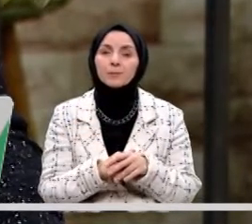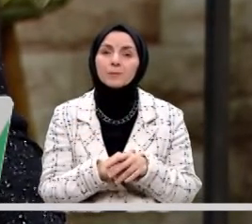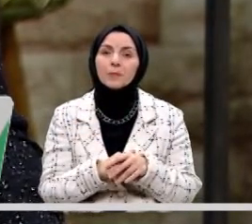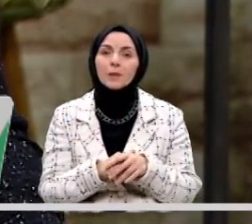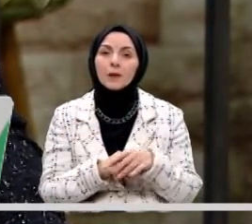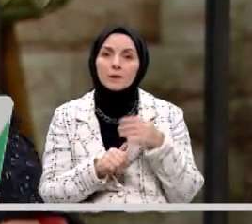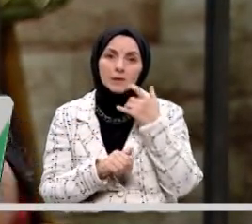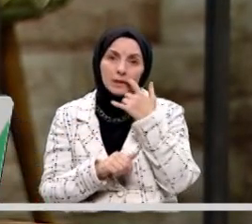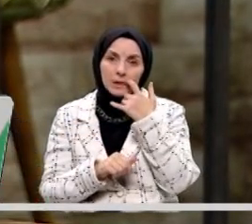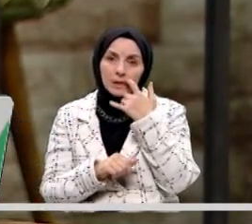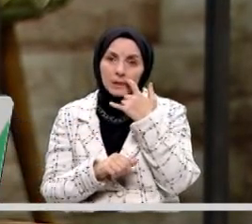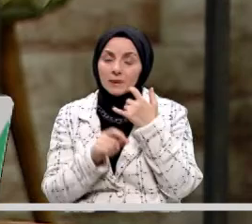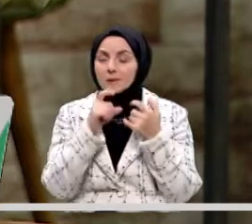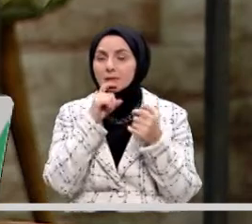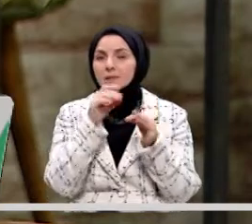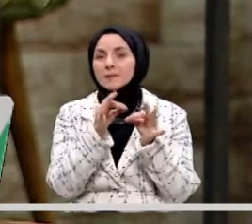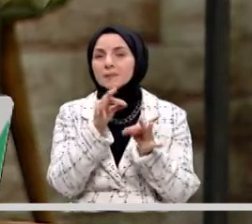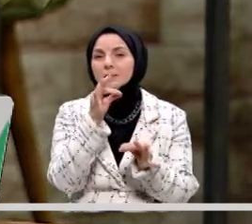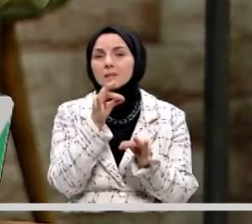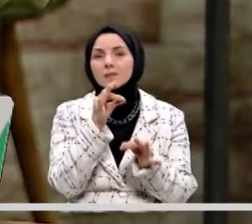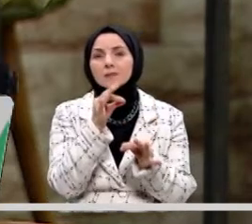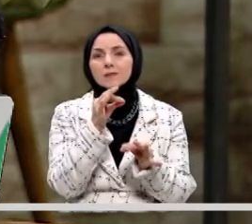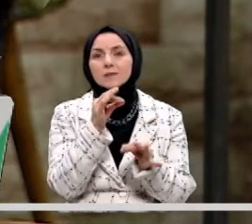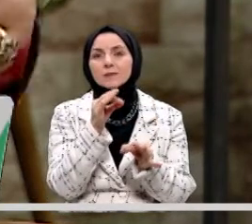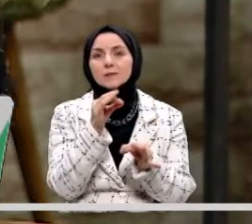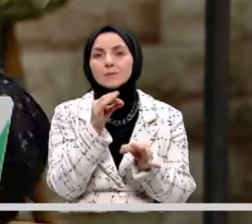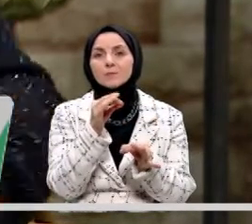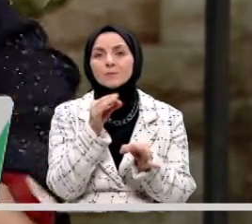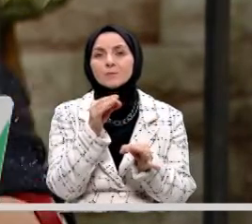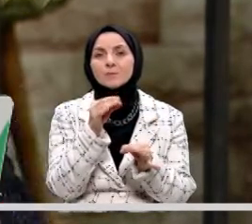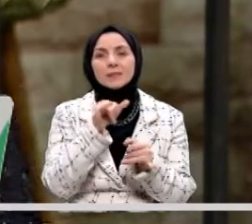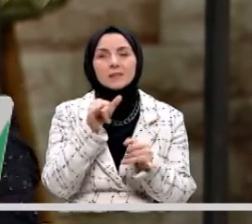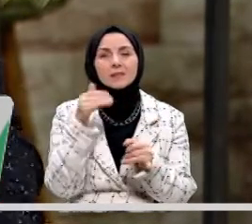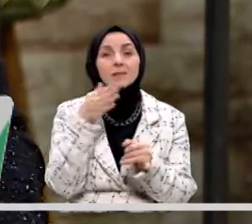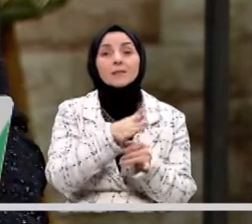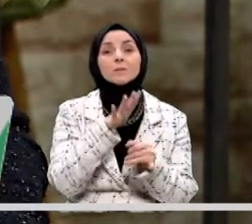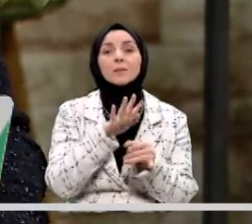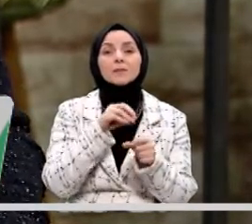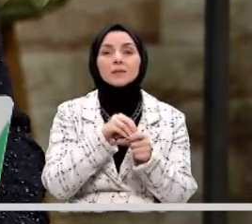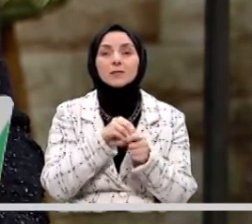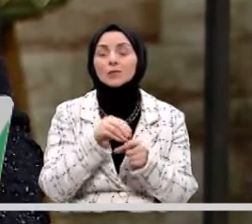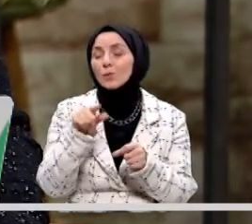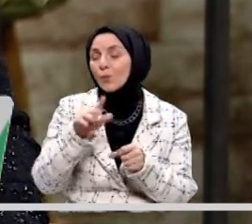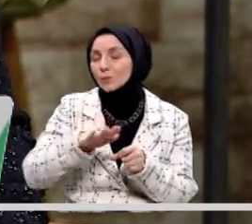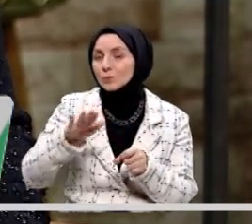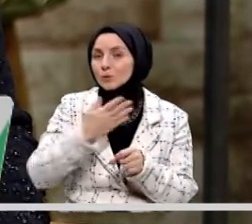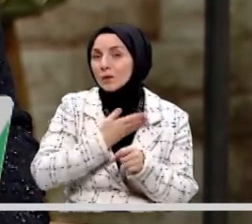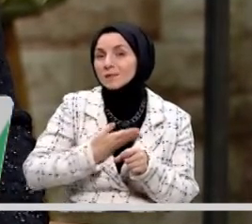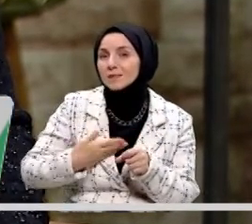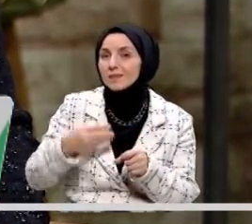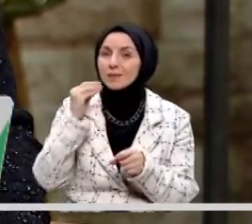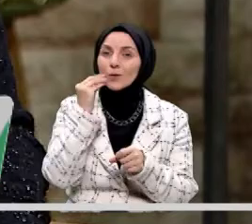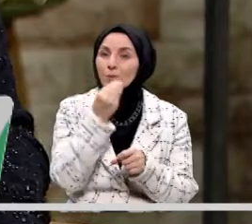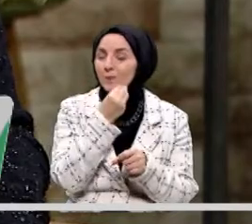insanların içine girme ekranda gördüğü insan Seni seviyorum dediğinde kapılıp gitme Bunlar nereden geliyor çocuk biri seni seviyorum dediğinde şöyle